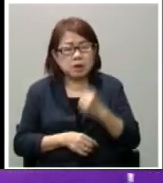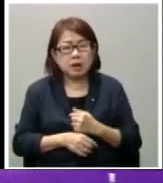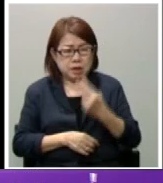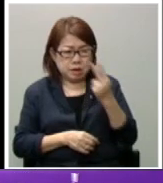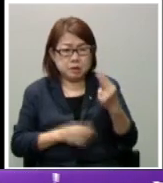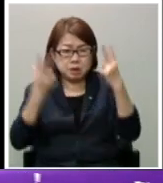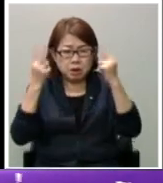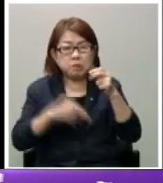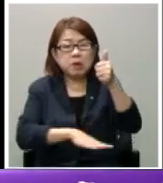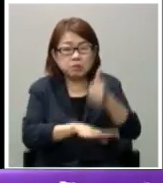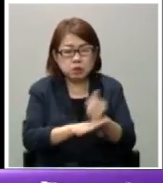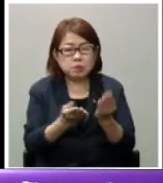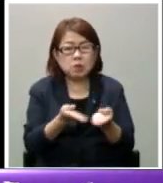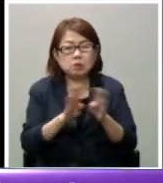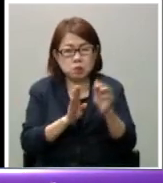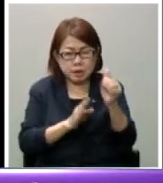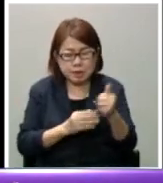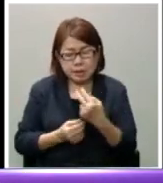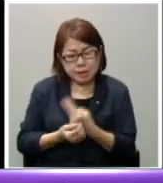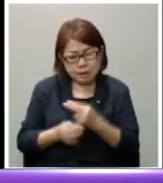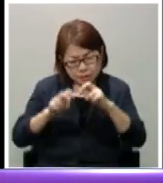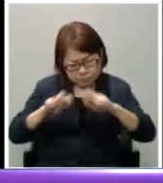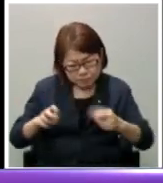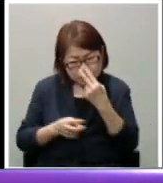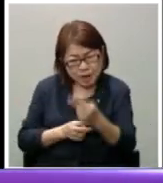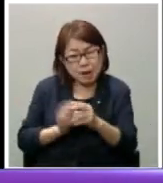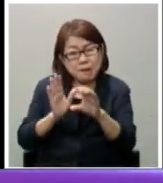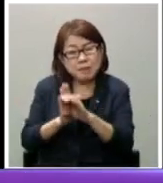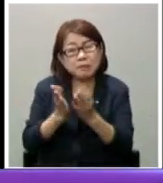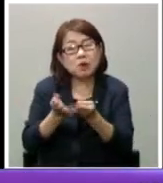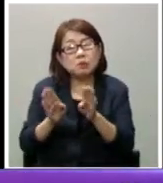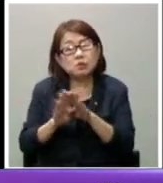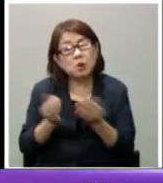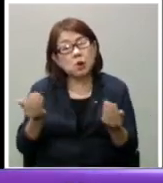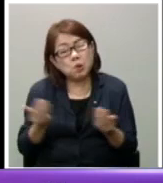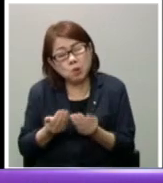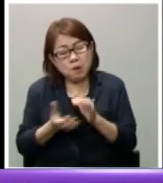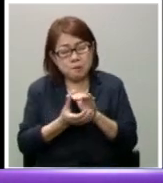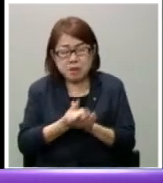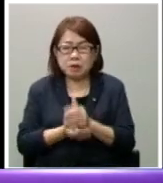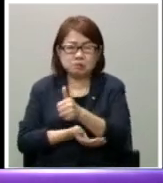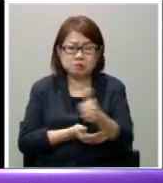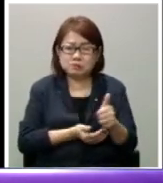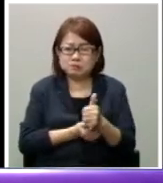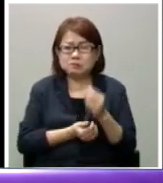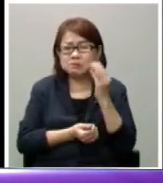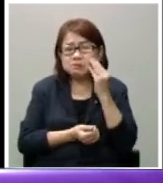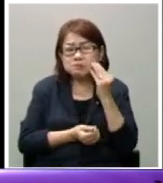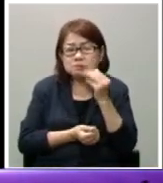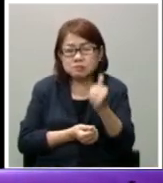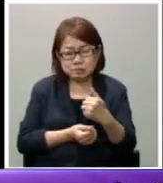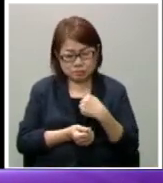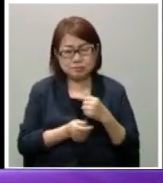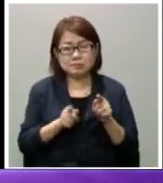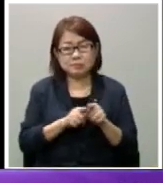องดูลูกท่านภรรยาท่านผมว่าท่านเป็นที่เคารพรักแล้วก็ผมเองก็เช่นเดียวกันสิ่งที่ผมอยากเ